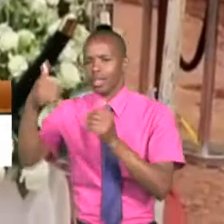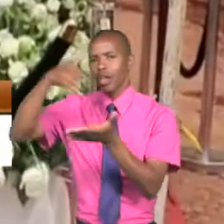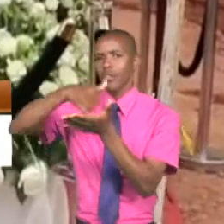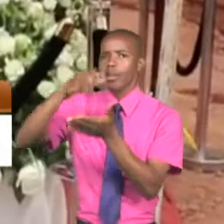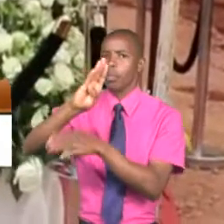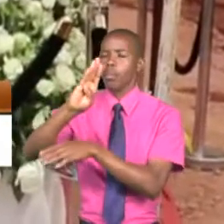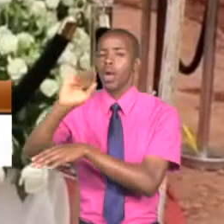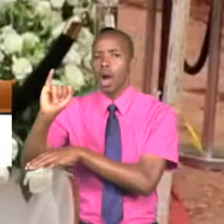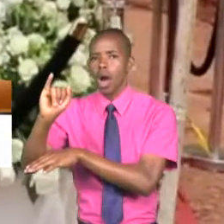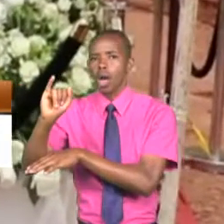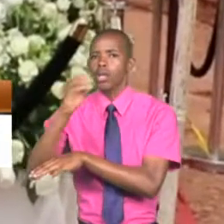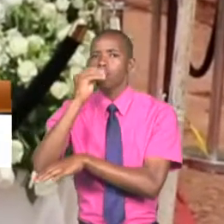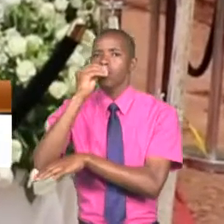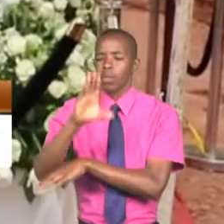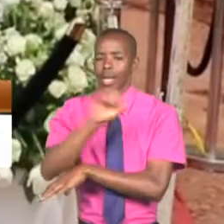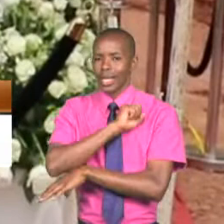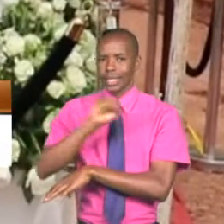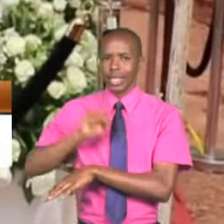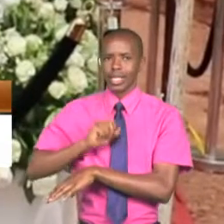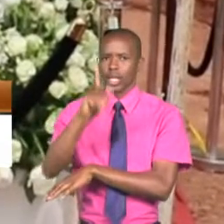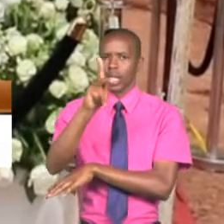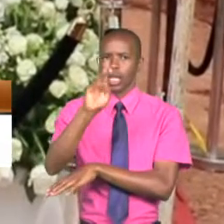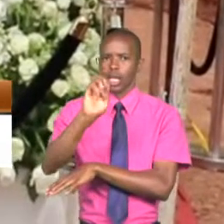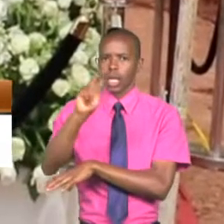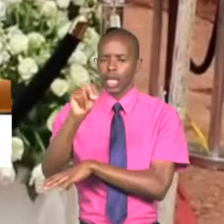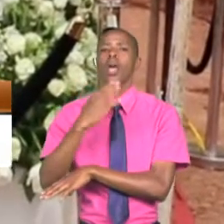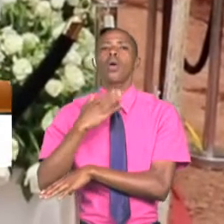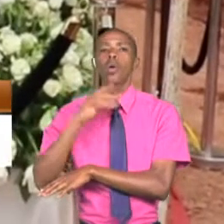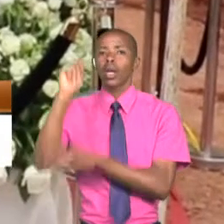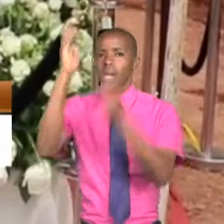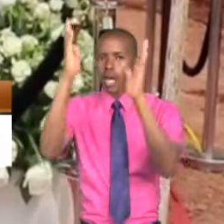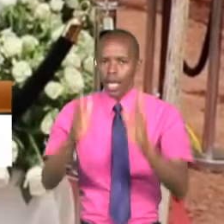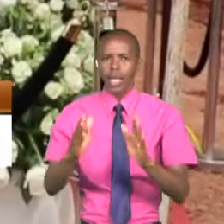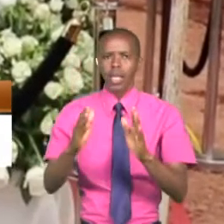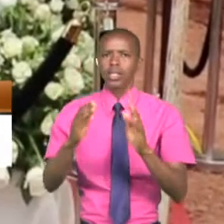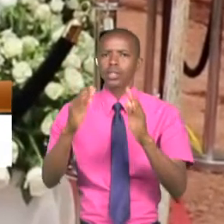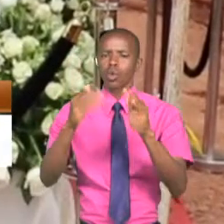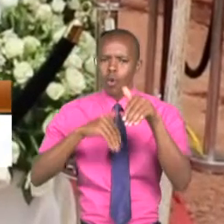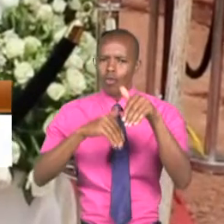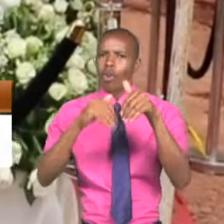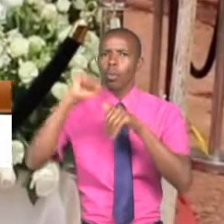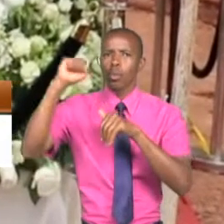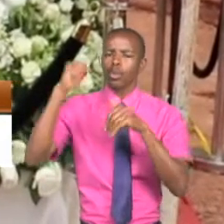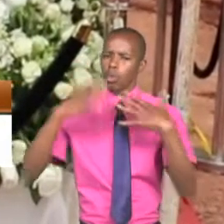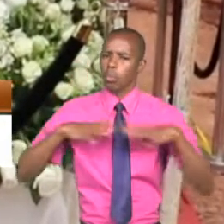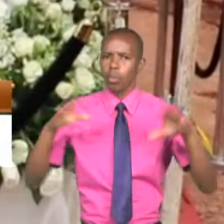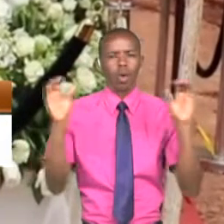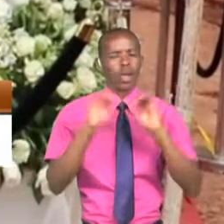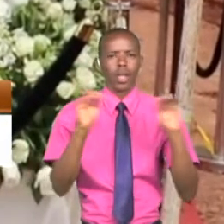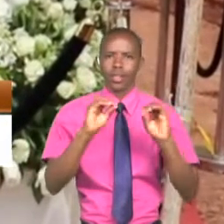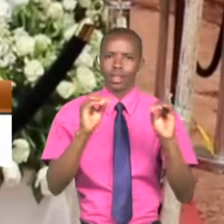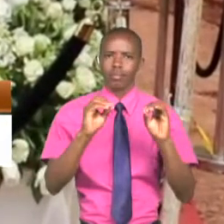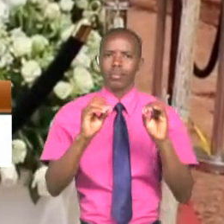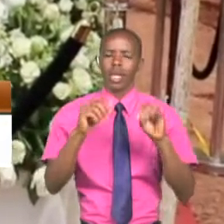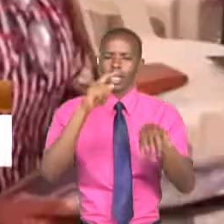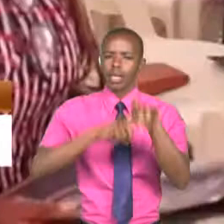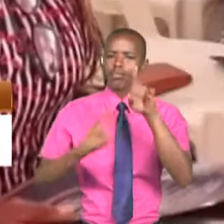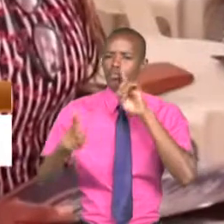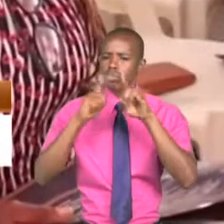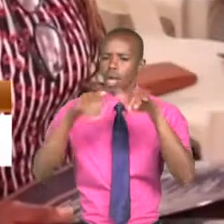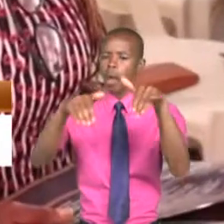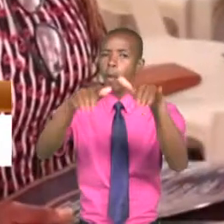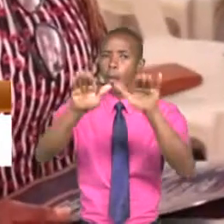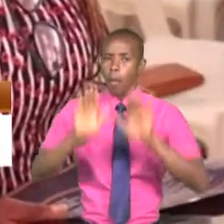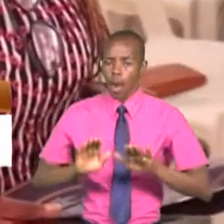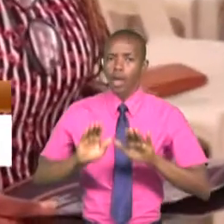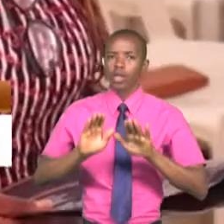ya BBI. Spika wa Seneti Ken Lusaka amewataka Wakenya kutogawanywa kwa misingi ya kisiasa. Alikuwa akizungumza katika mazishi